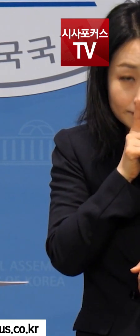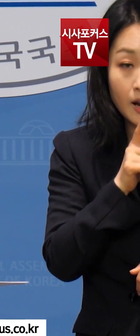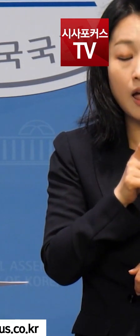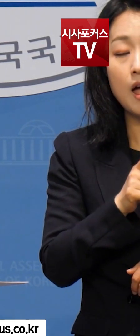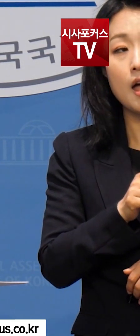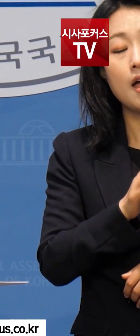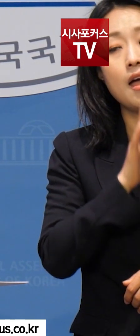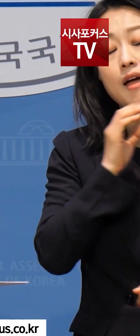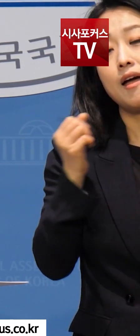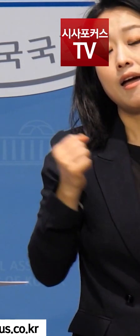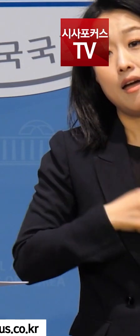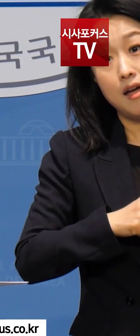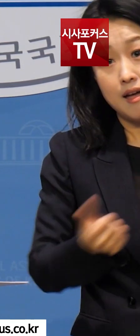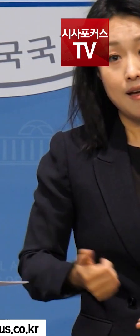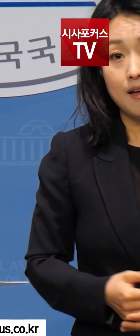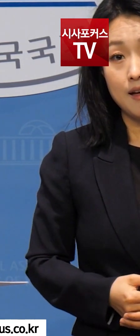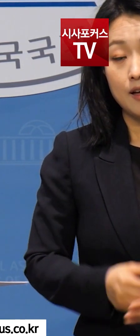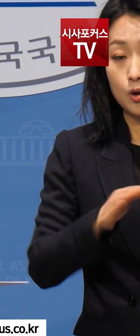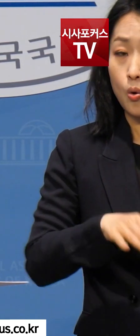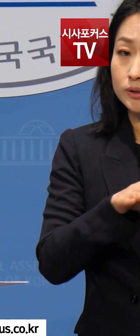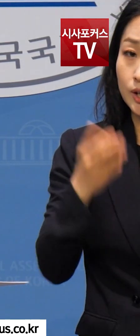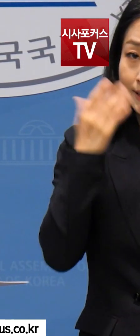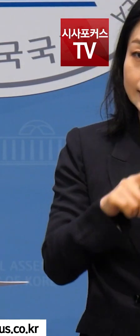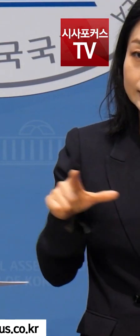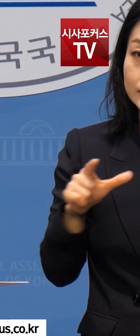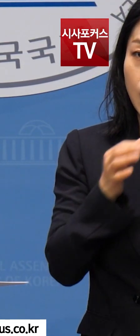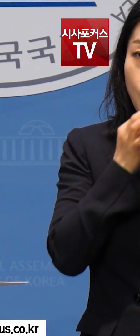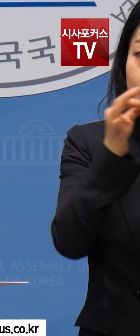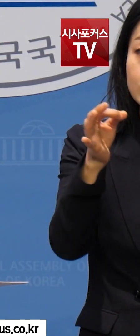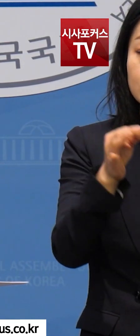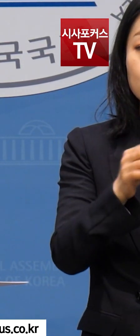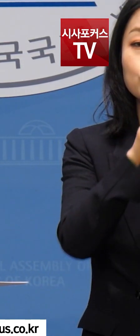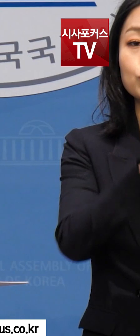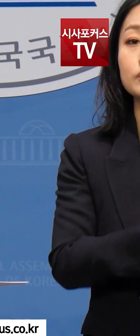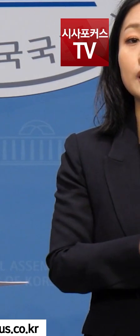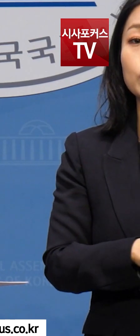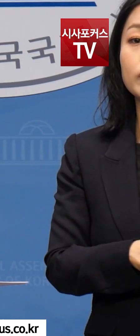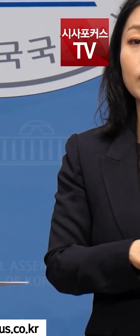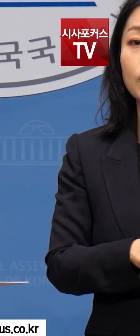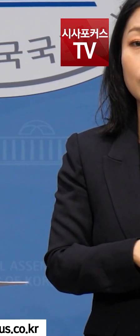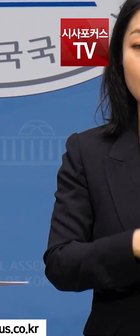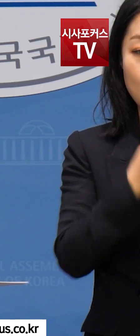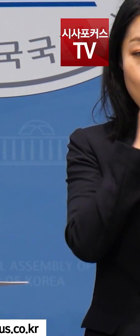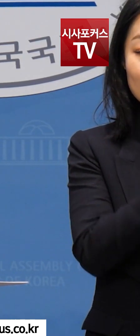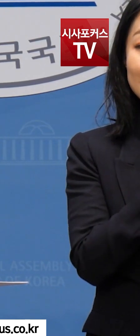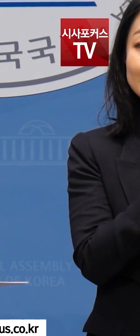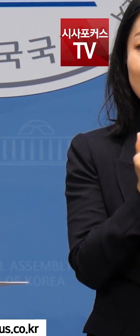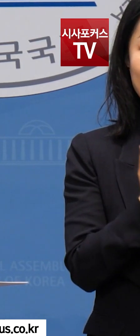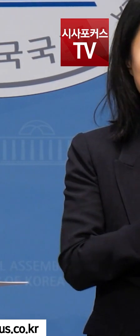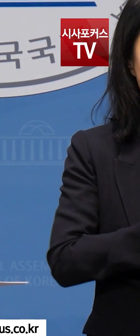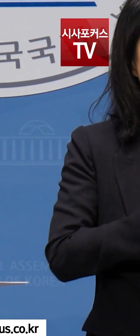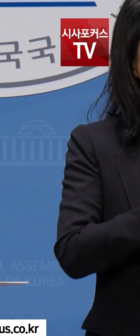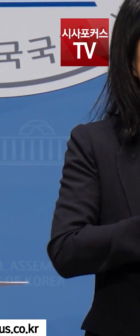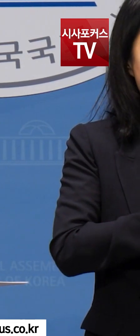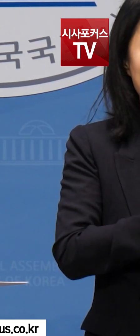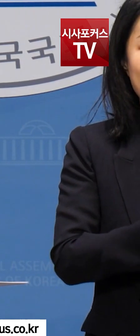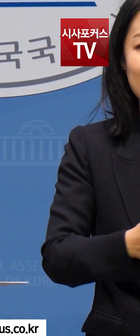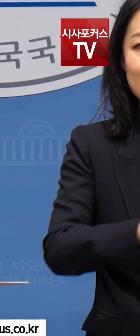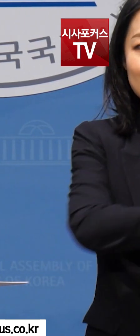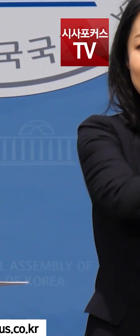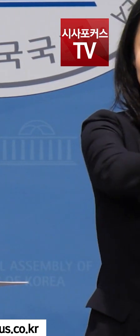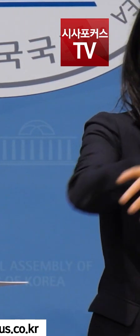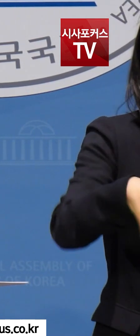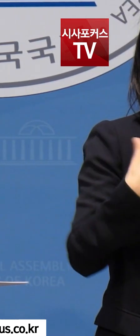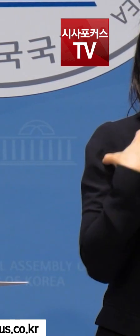참담합니다 공정과 상식을 외치던 윤성열 대통령은 자신의 사람들은 뇌물을 받아도 아무런